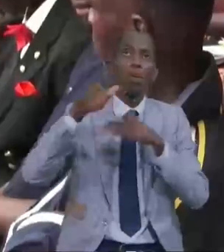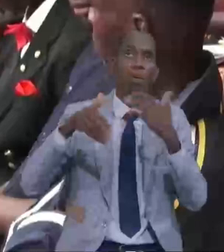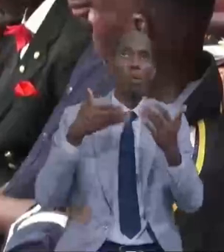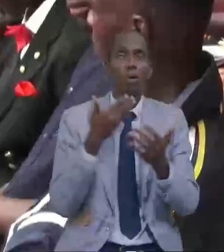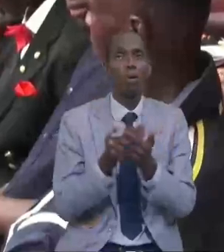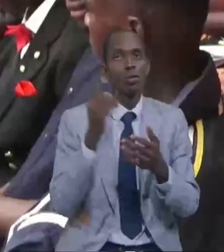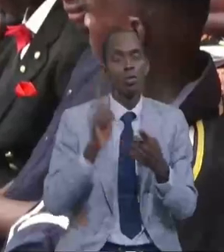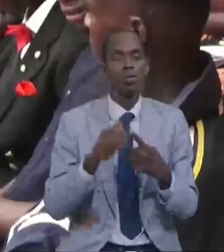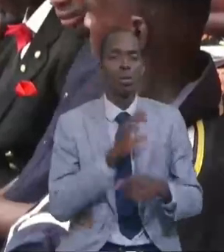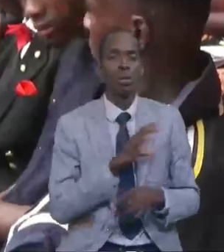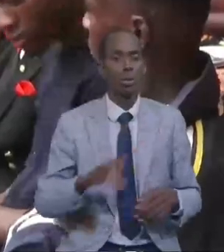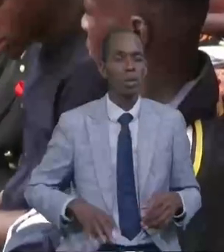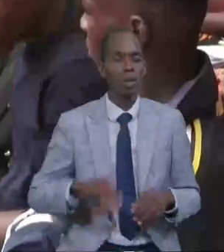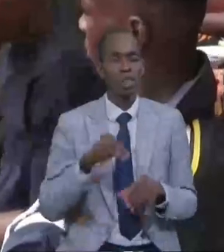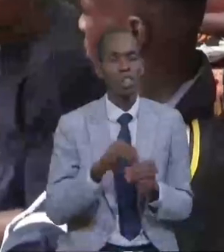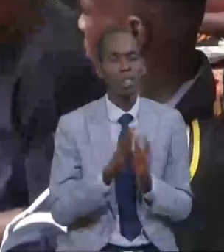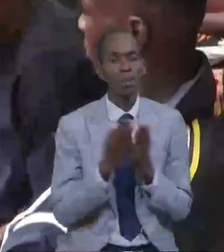C'est pas la foi qu'Abraham.